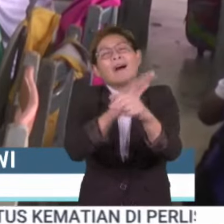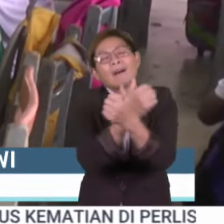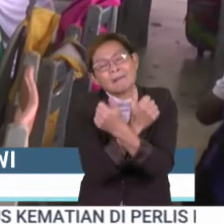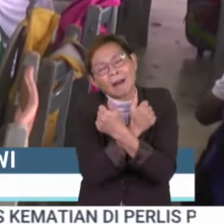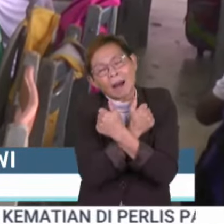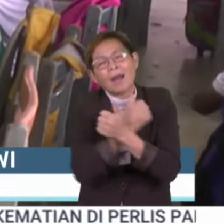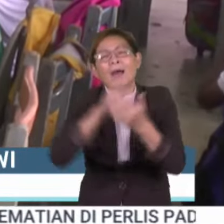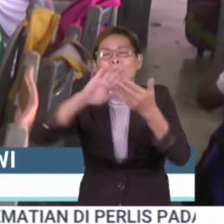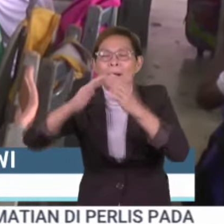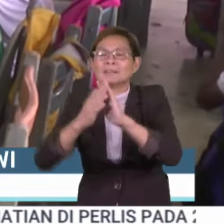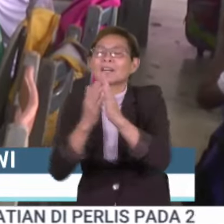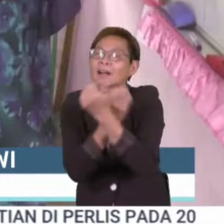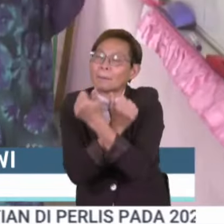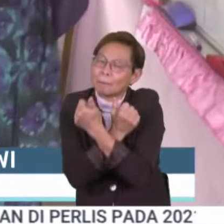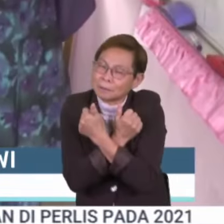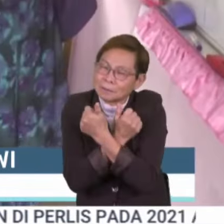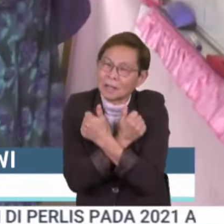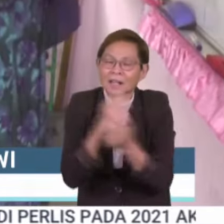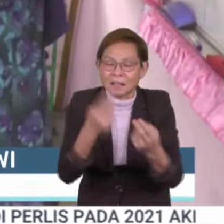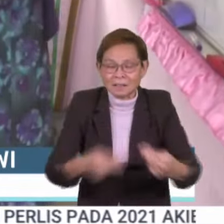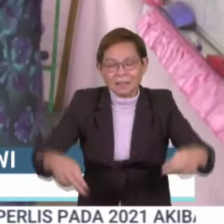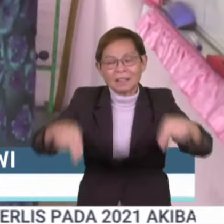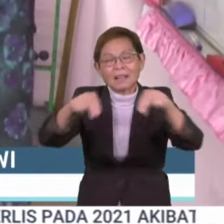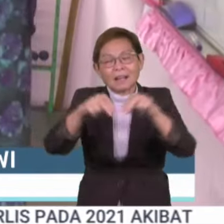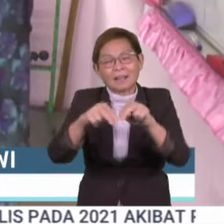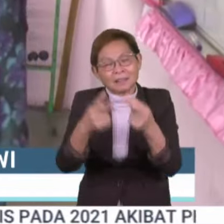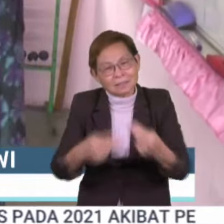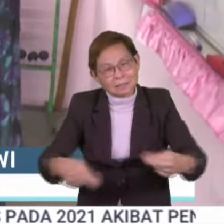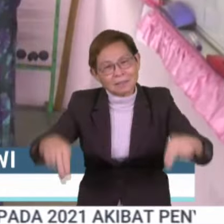masyarakat penyayang, nilai